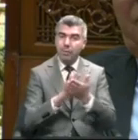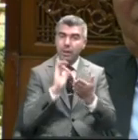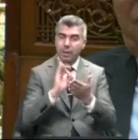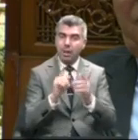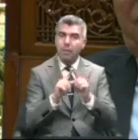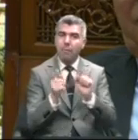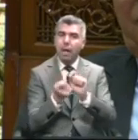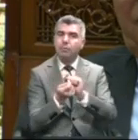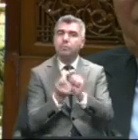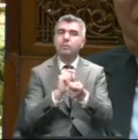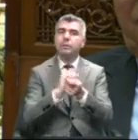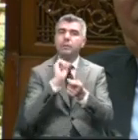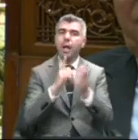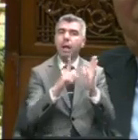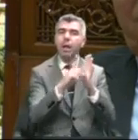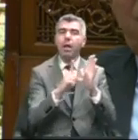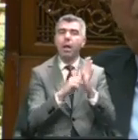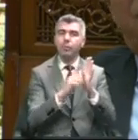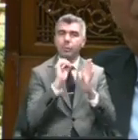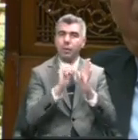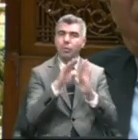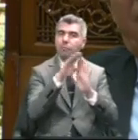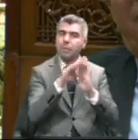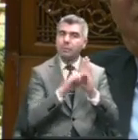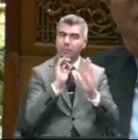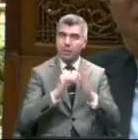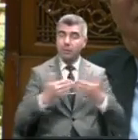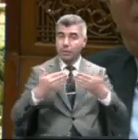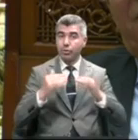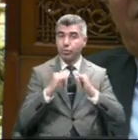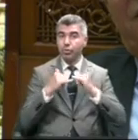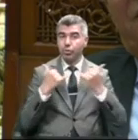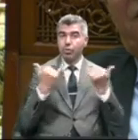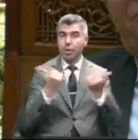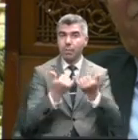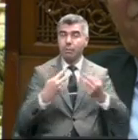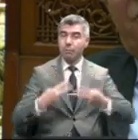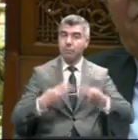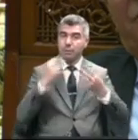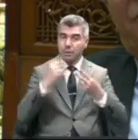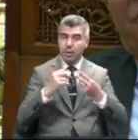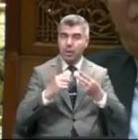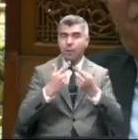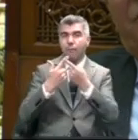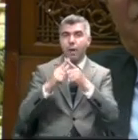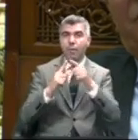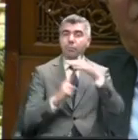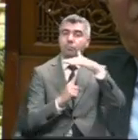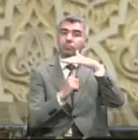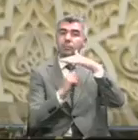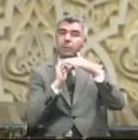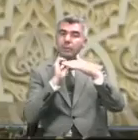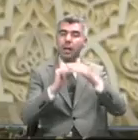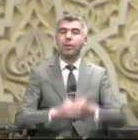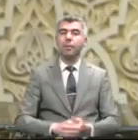تعديل النظام الداخلي نعدلو هذا النظام الداخلي اما الجلسه الان تبدا وتبدا مجموعه من النقاط اللي